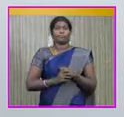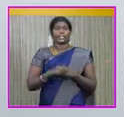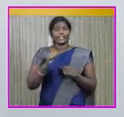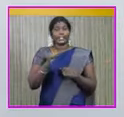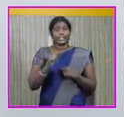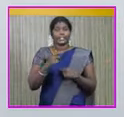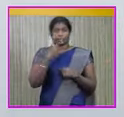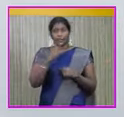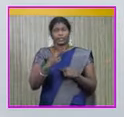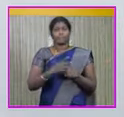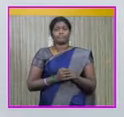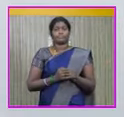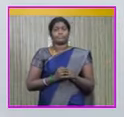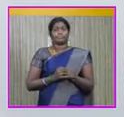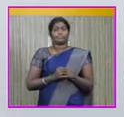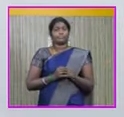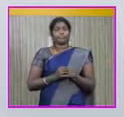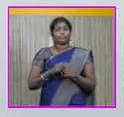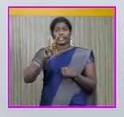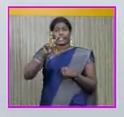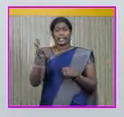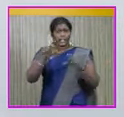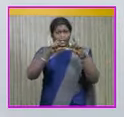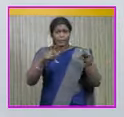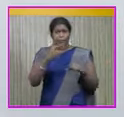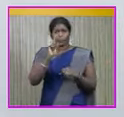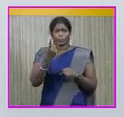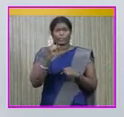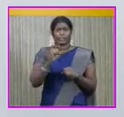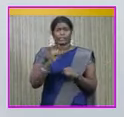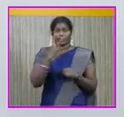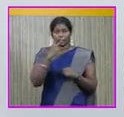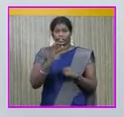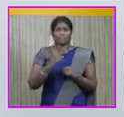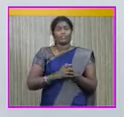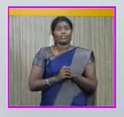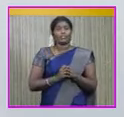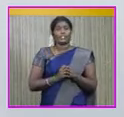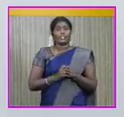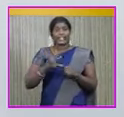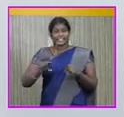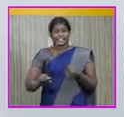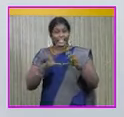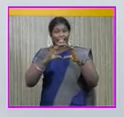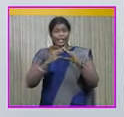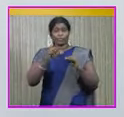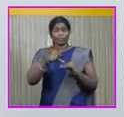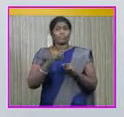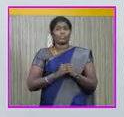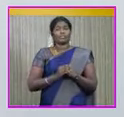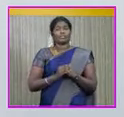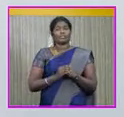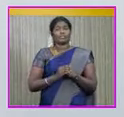அப்படின்றத பார்க்கலாம். இந்த ரெண்டு முக்கோணத்துலேயும் ஒத்த பக்கங்கள் அப்படின்னு பார்த்தா, சிறிய முக்கோணத்தை, சிறிய